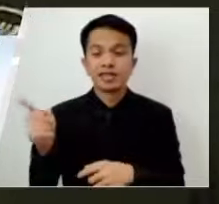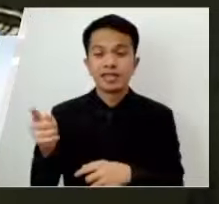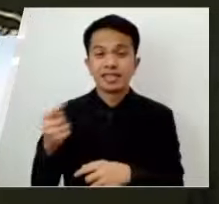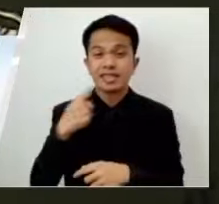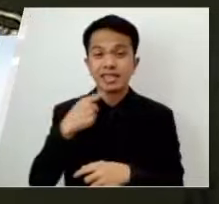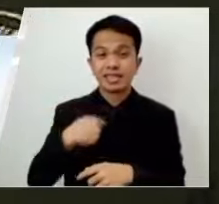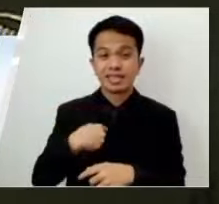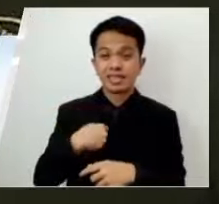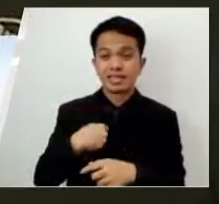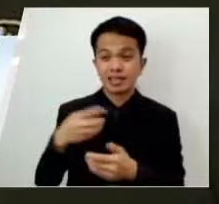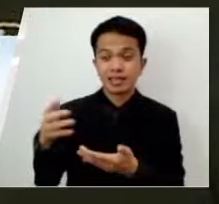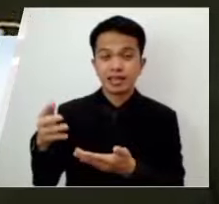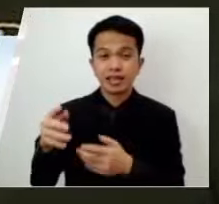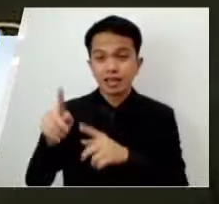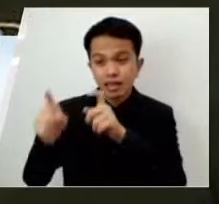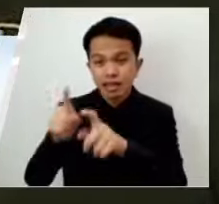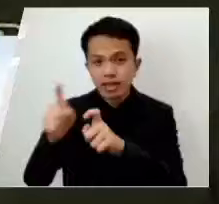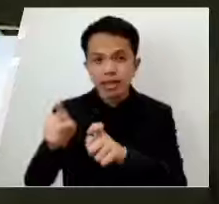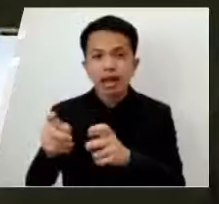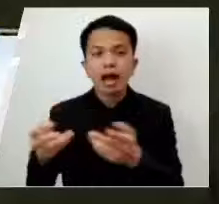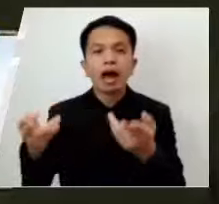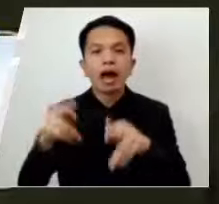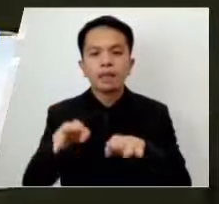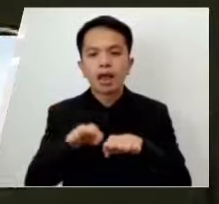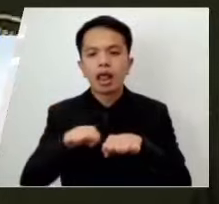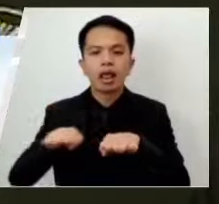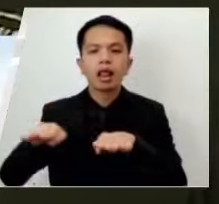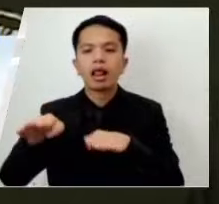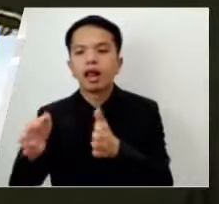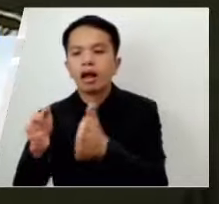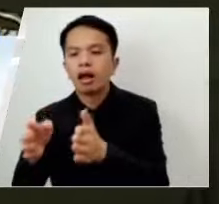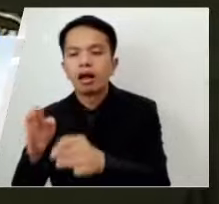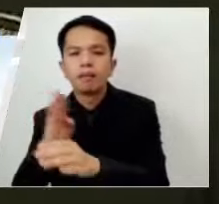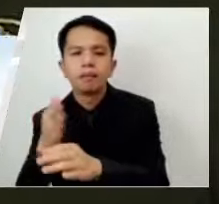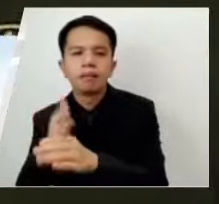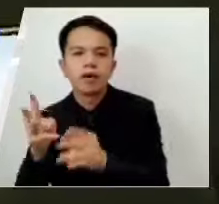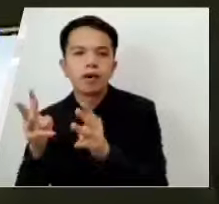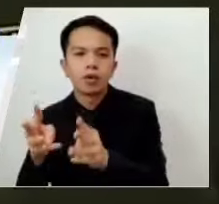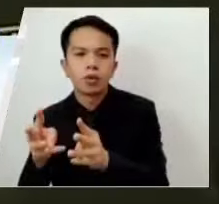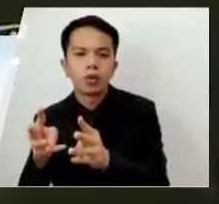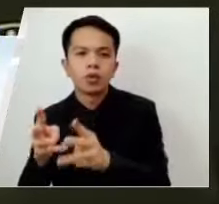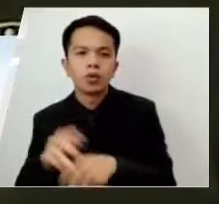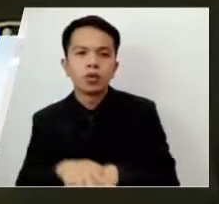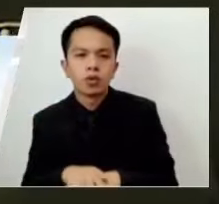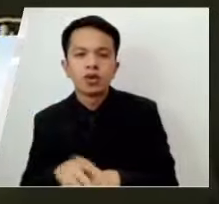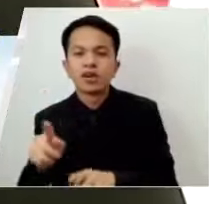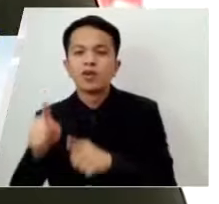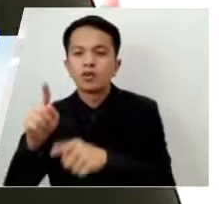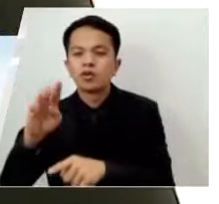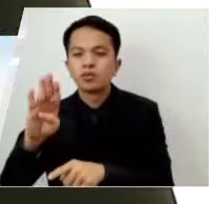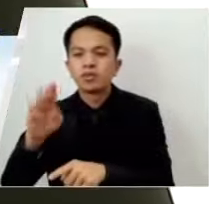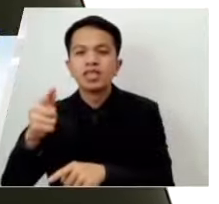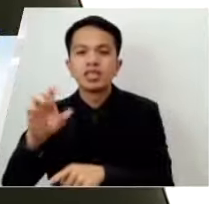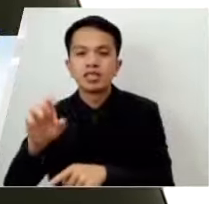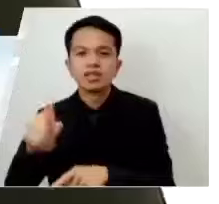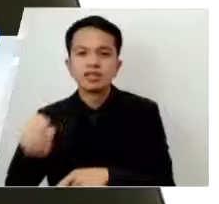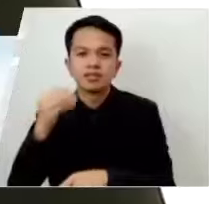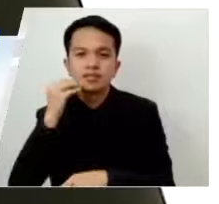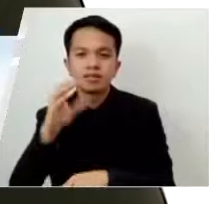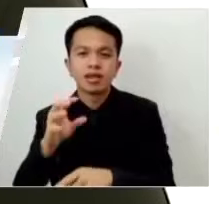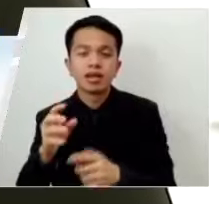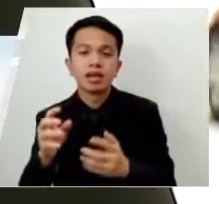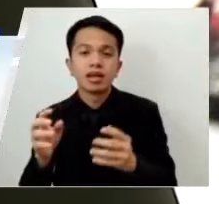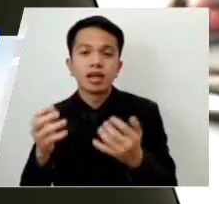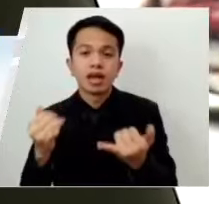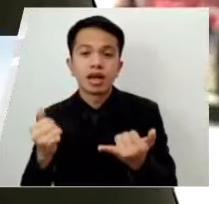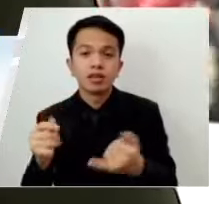gather, lumagpas po siya sa pupuntahan niya, which is supposedly going BGC siya, kung saan siya umuuwi. And apparently, paglagpas po